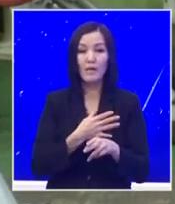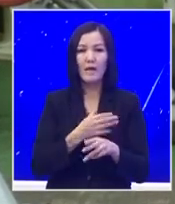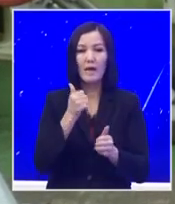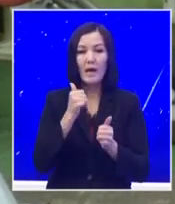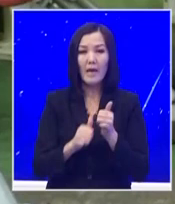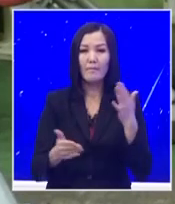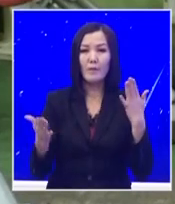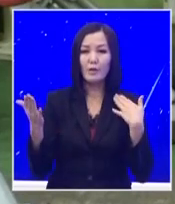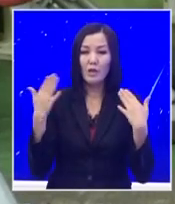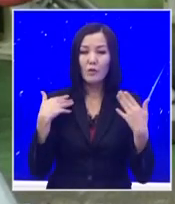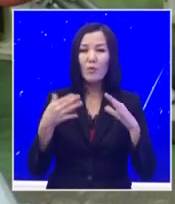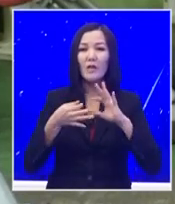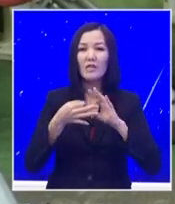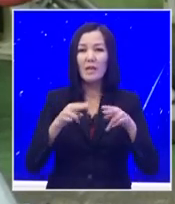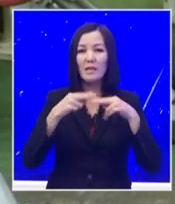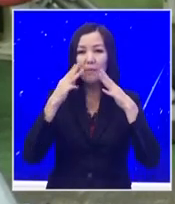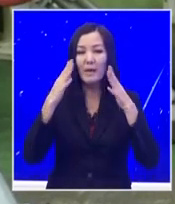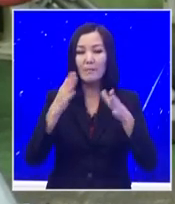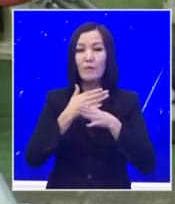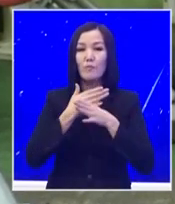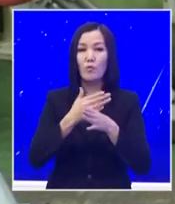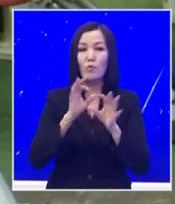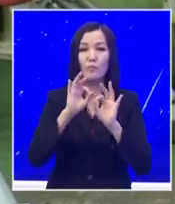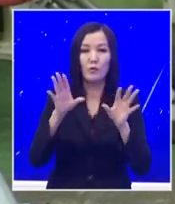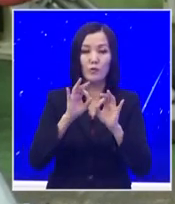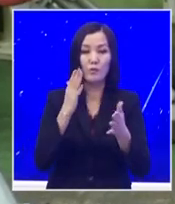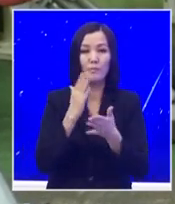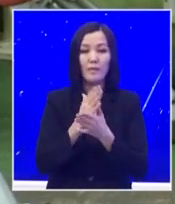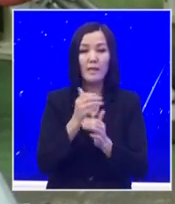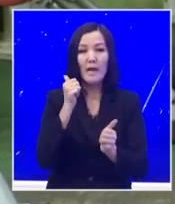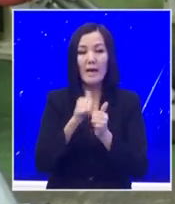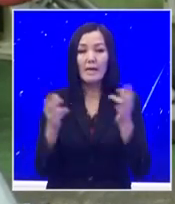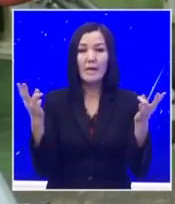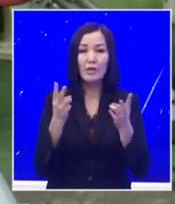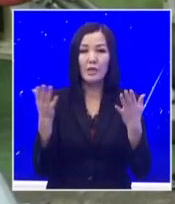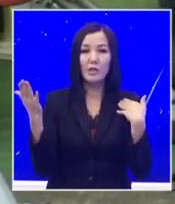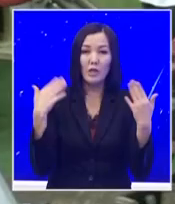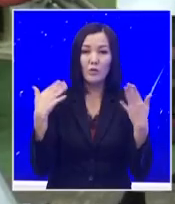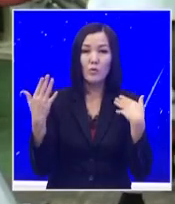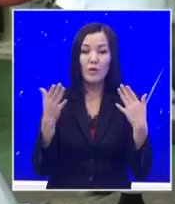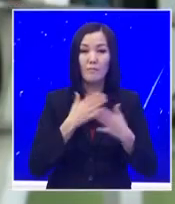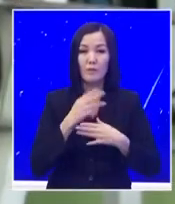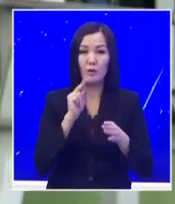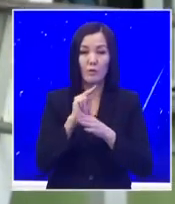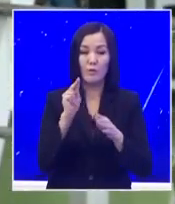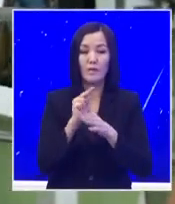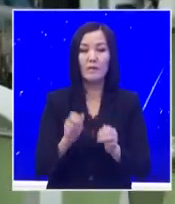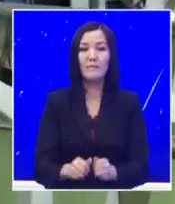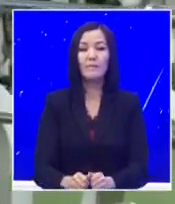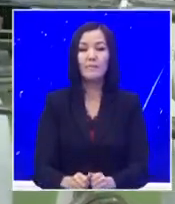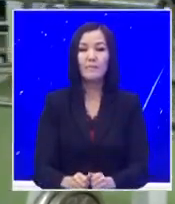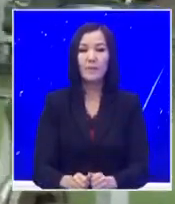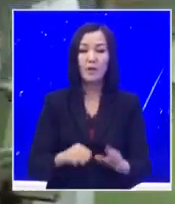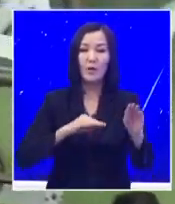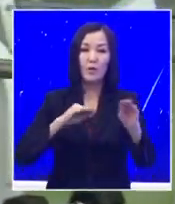әрбір жаттығуға көңіл қойып мән беріп түсіндіріп береді. Әр қажетті жаттығуларды көрсетіп жатады. Мұндағы әр